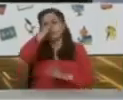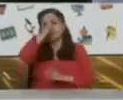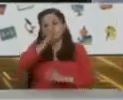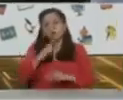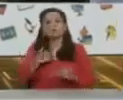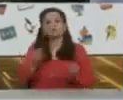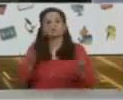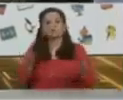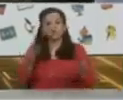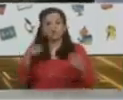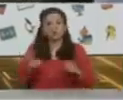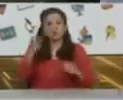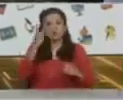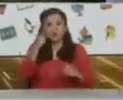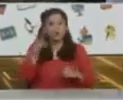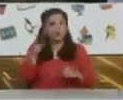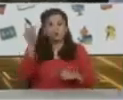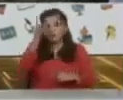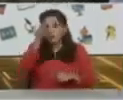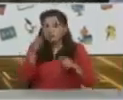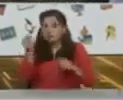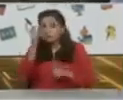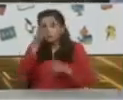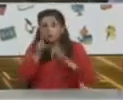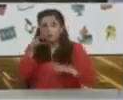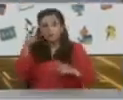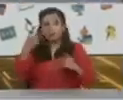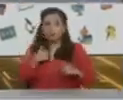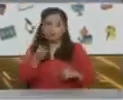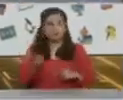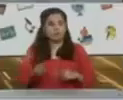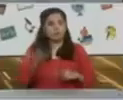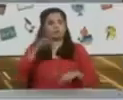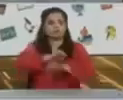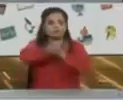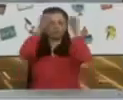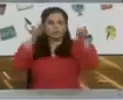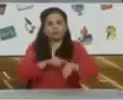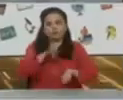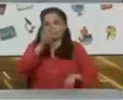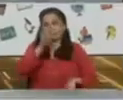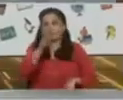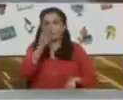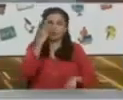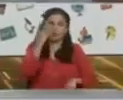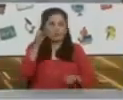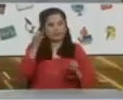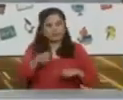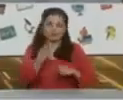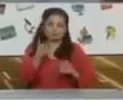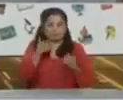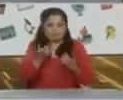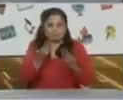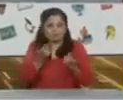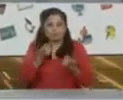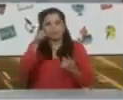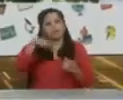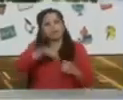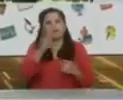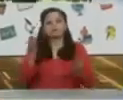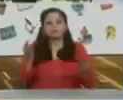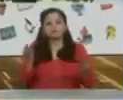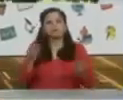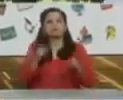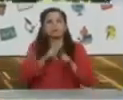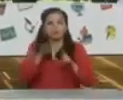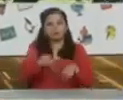ब्रह्म मुहूर्त से ही उनका दिवस प्रारंभ हो जाता है और वो उसी के नॉर्म्स का पालन करते हैं।